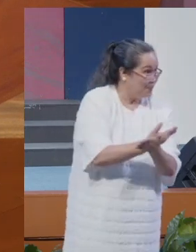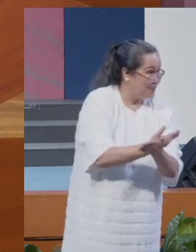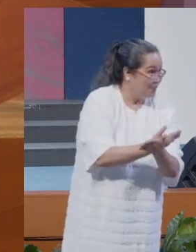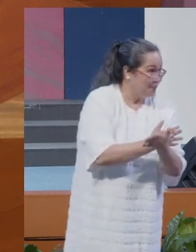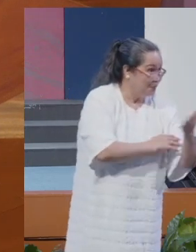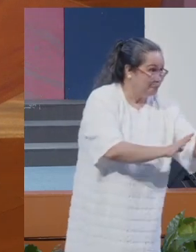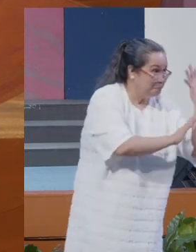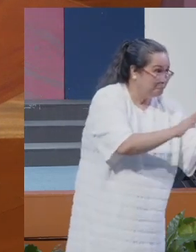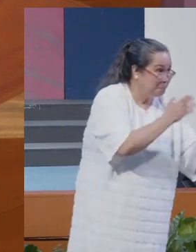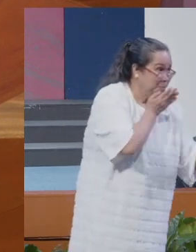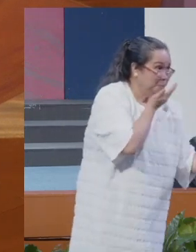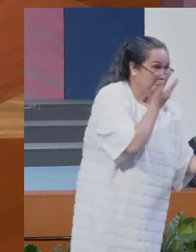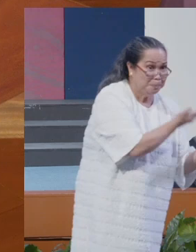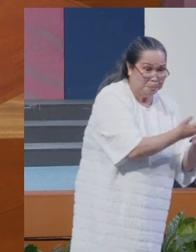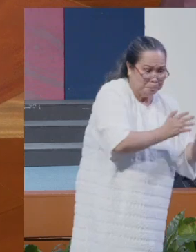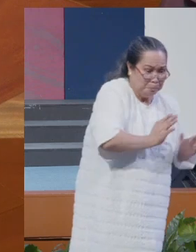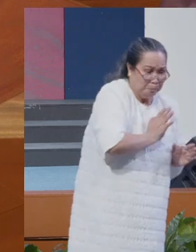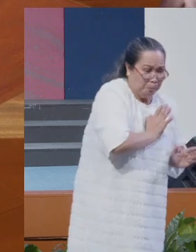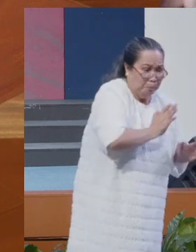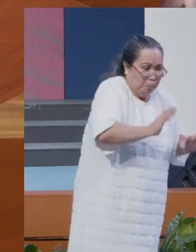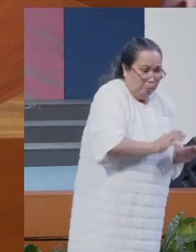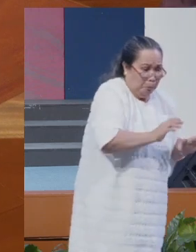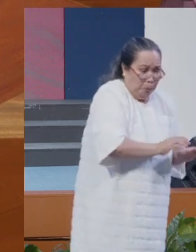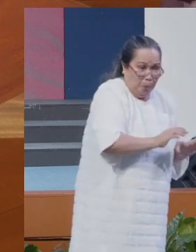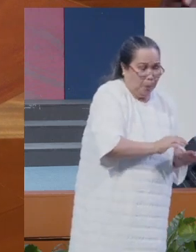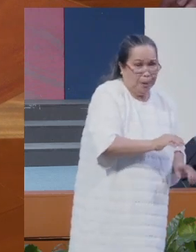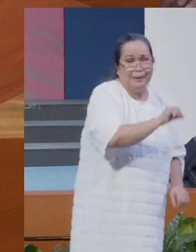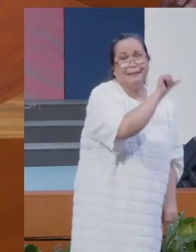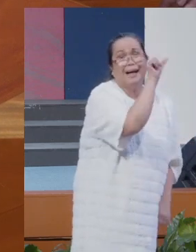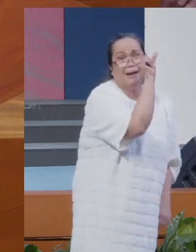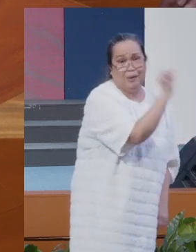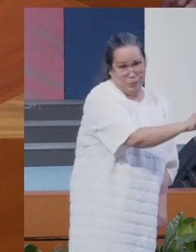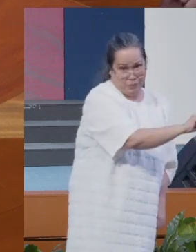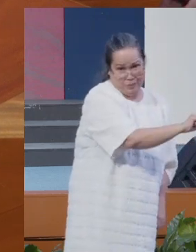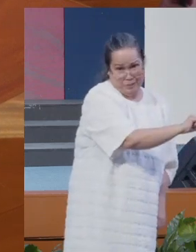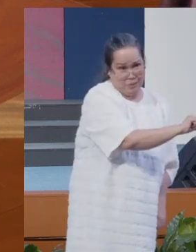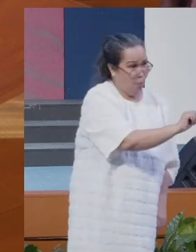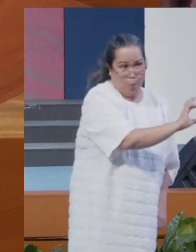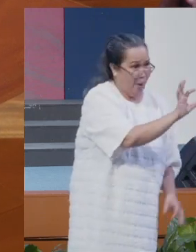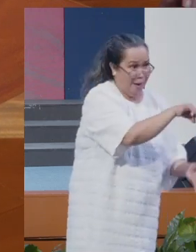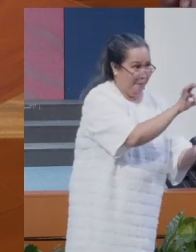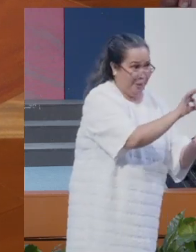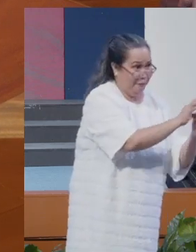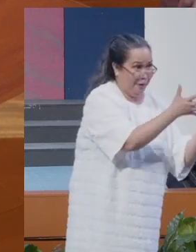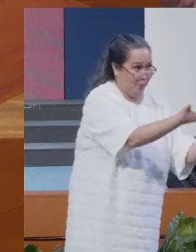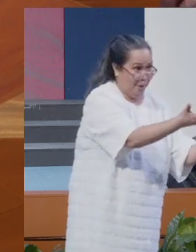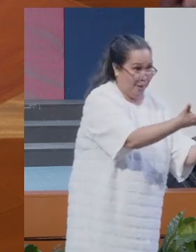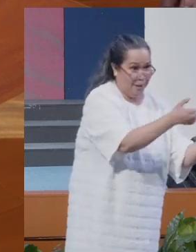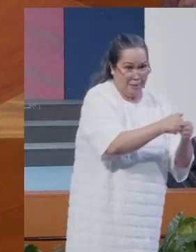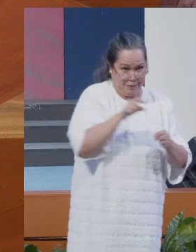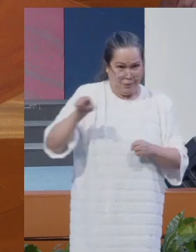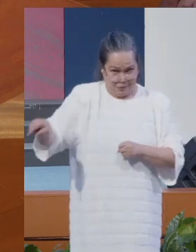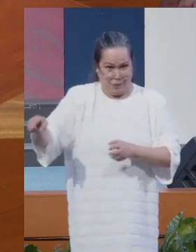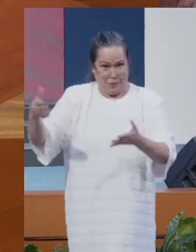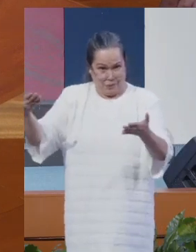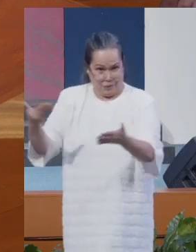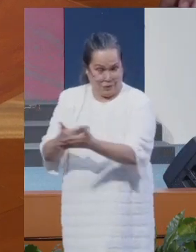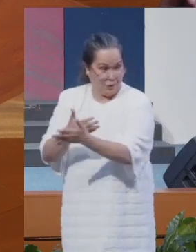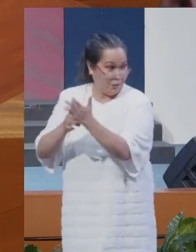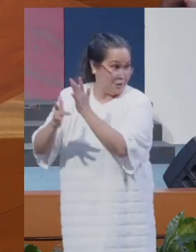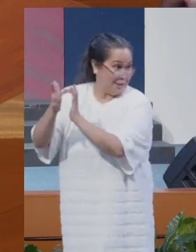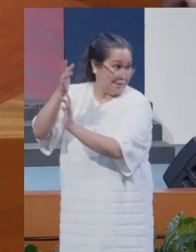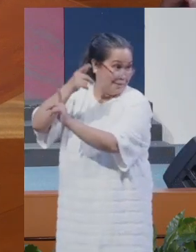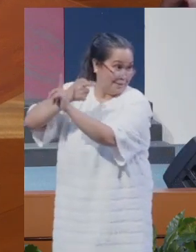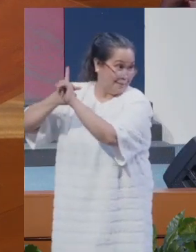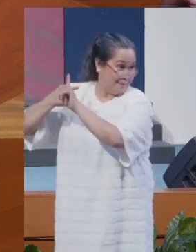blood. Mga kapatid, ang luma ay lipas na, ang bago ay narito na. Ang tanong ko sa inyo ay